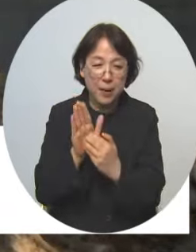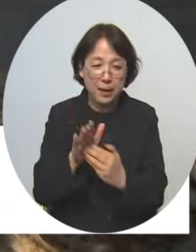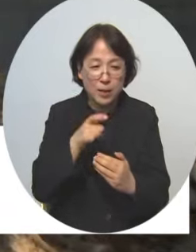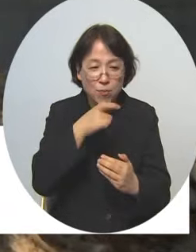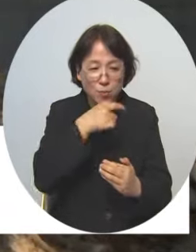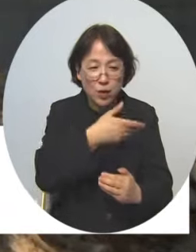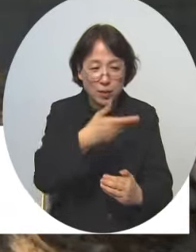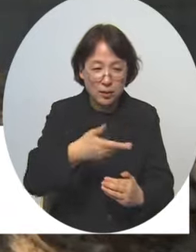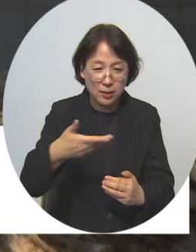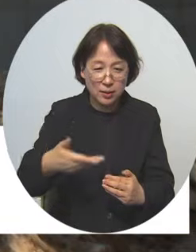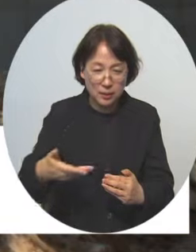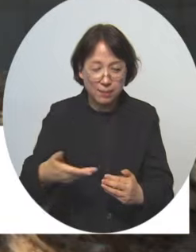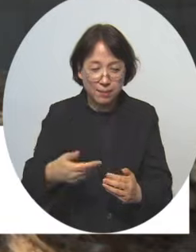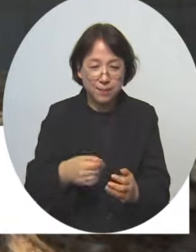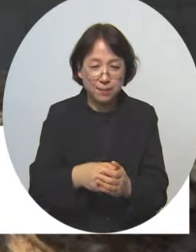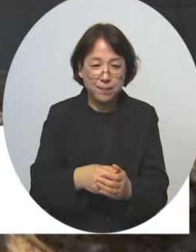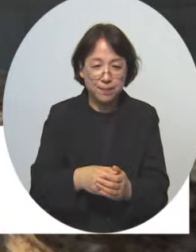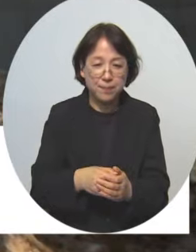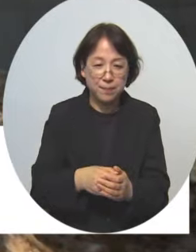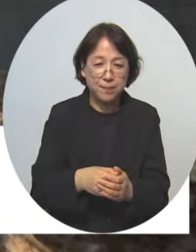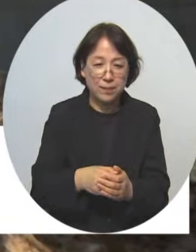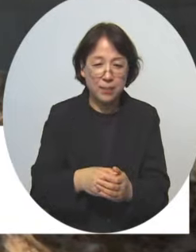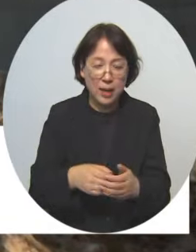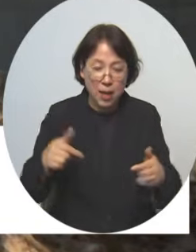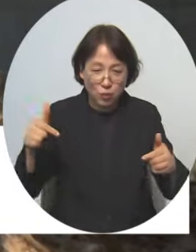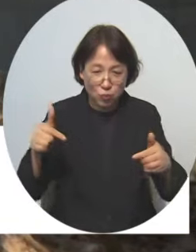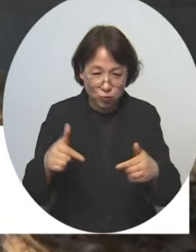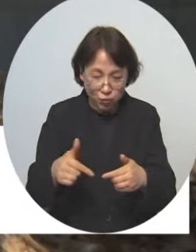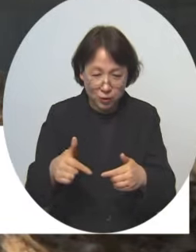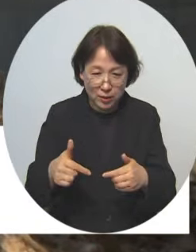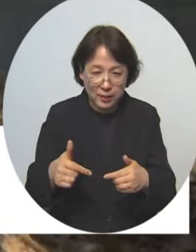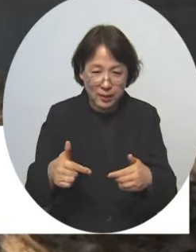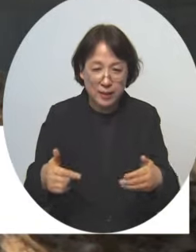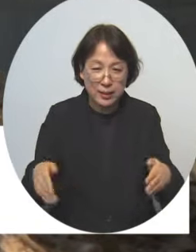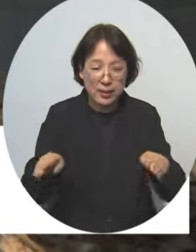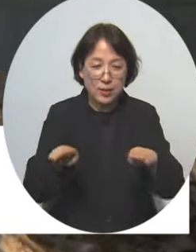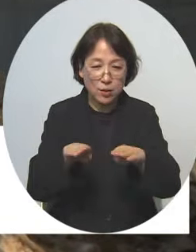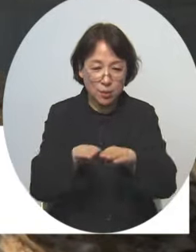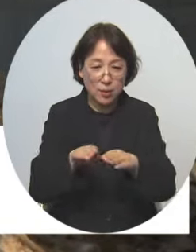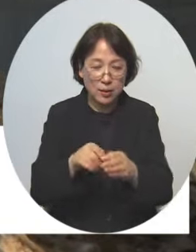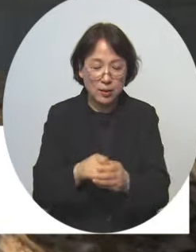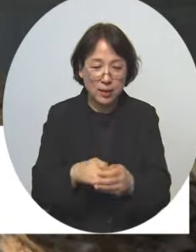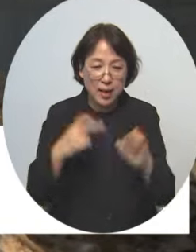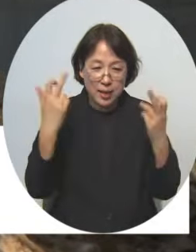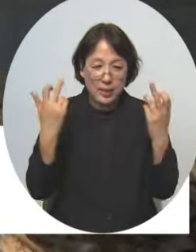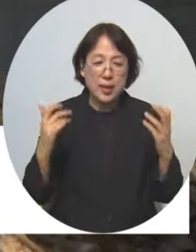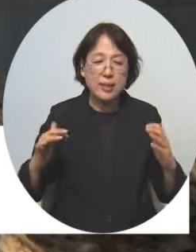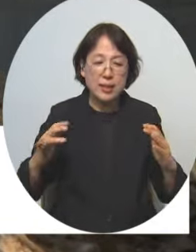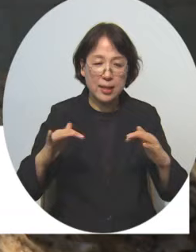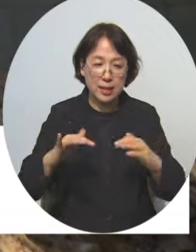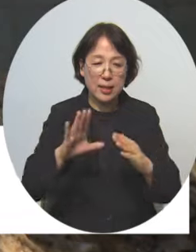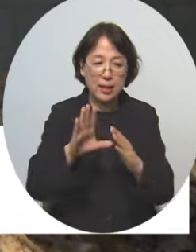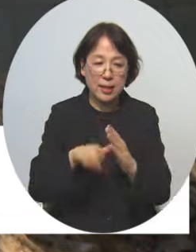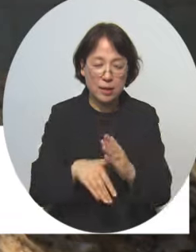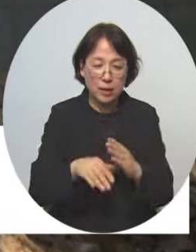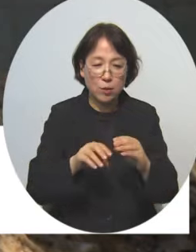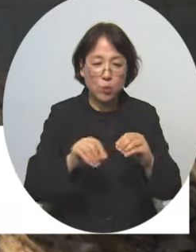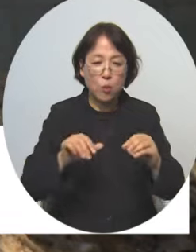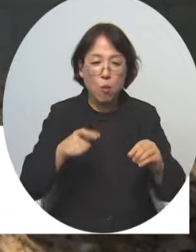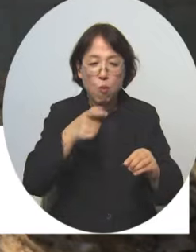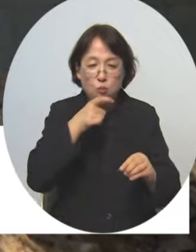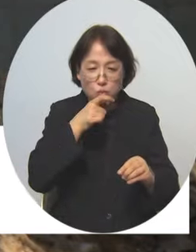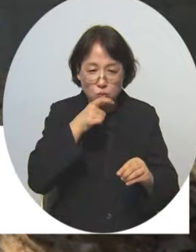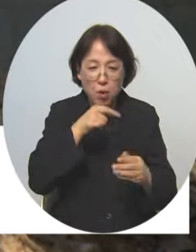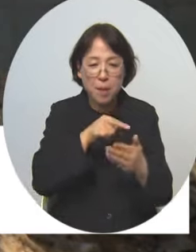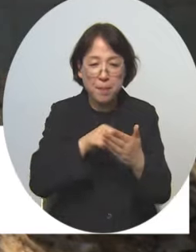흐름의 속도를 낙차를 이용해서 감소시키는 시설로서 산사태가 일어났을 때 토사나